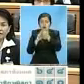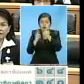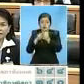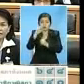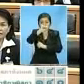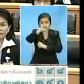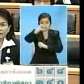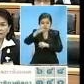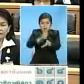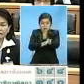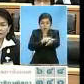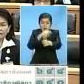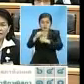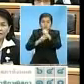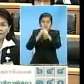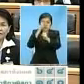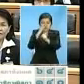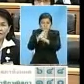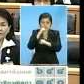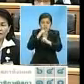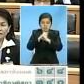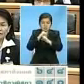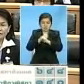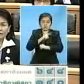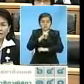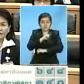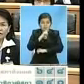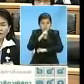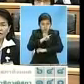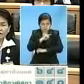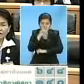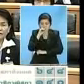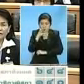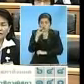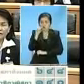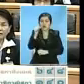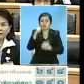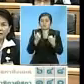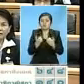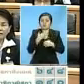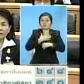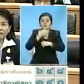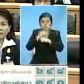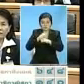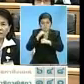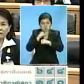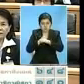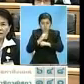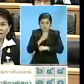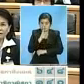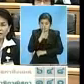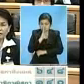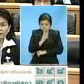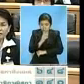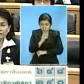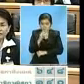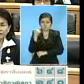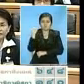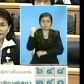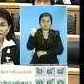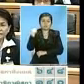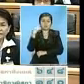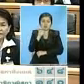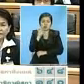มาเกือบ4ปีได้ทำหน้าที่ที่ผมสามารถยืนยันว่าผมทำหน้าที่ด้วยความเป็นธรรม 100% น